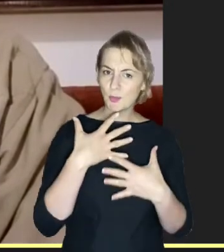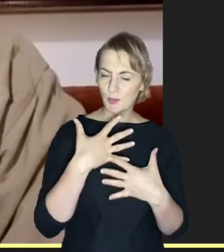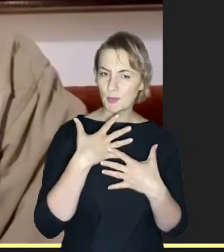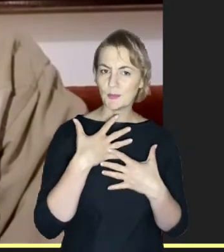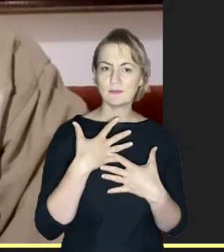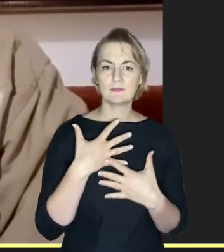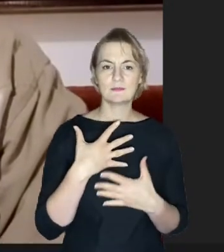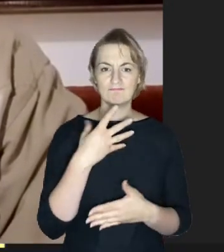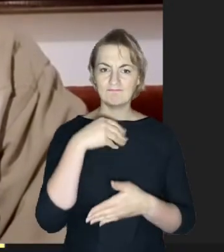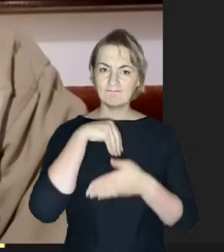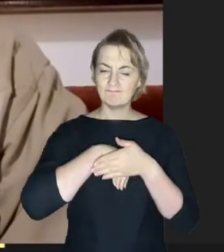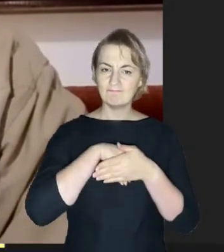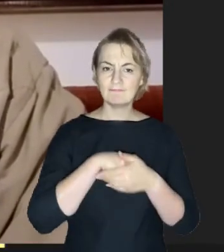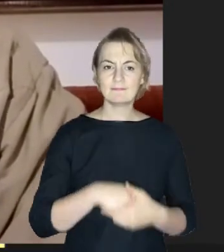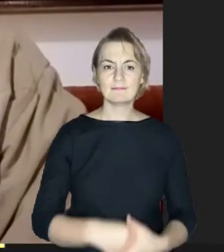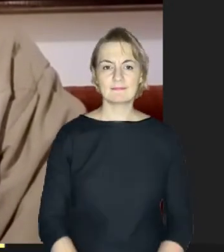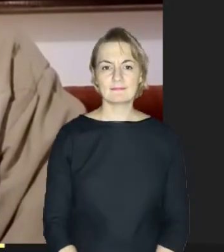duchowości.